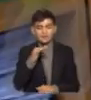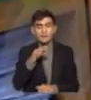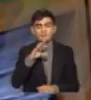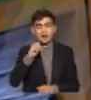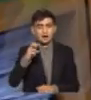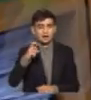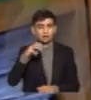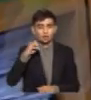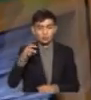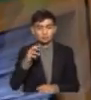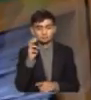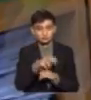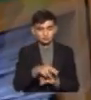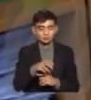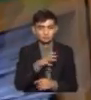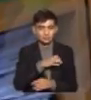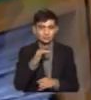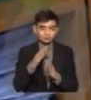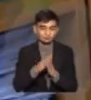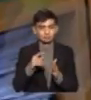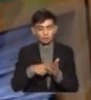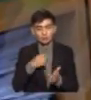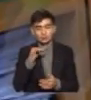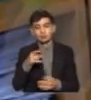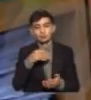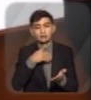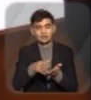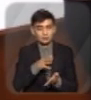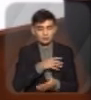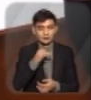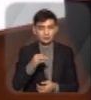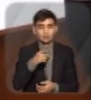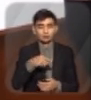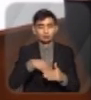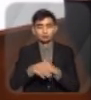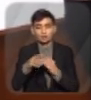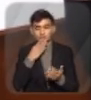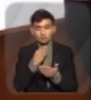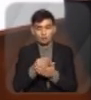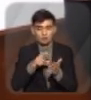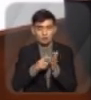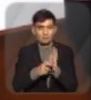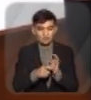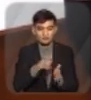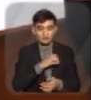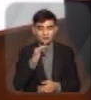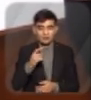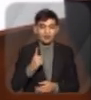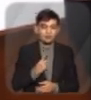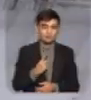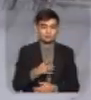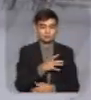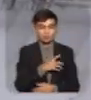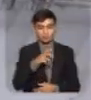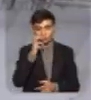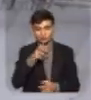вахтеру. Он получил повторный отказ и своевременно он пошел в комнату. В комнате в этот день он был один и решил, что